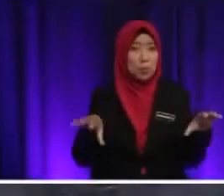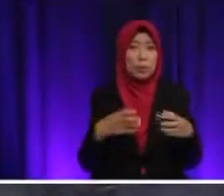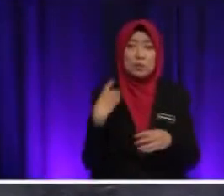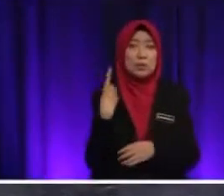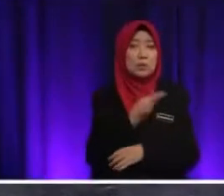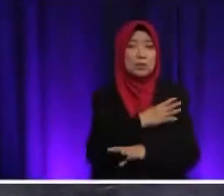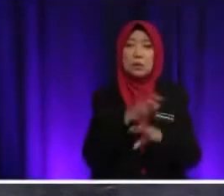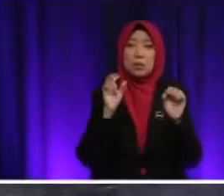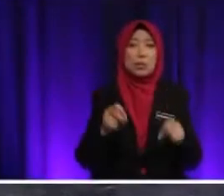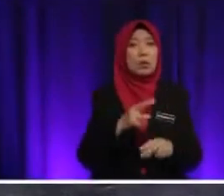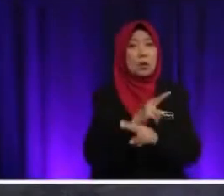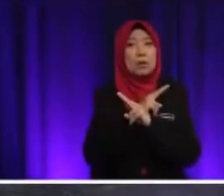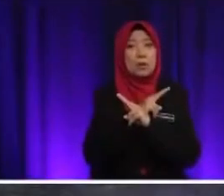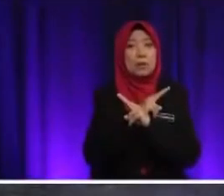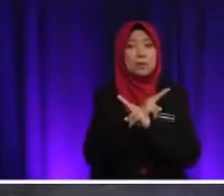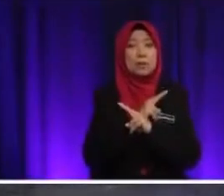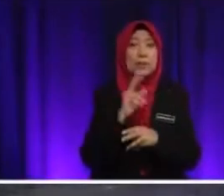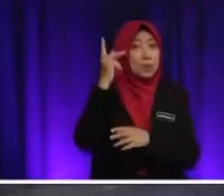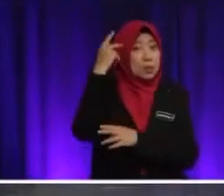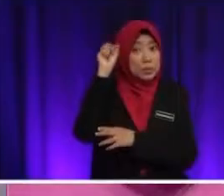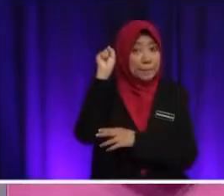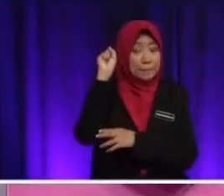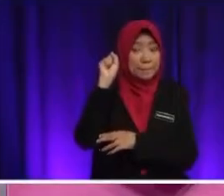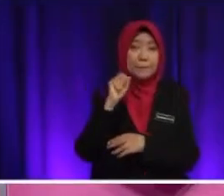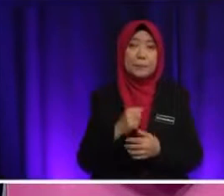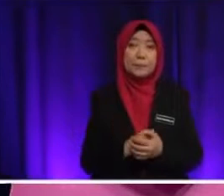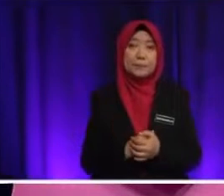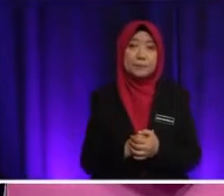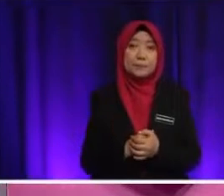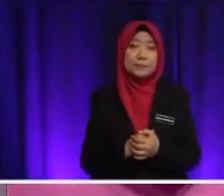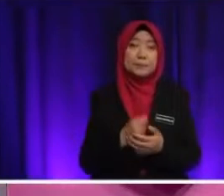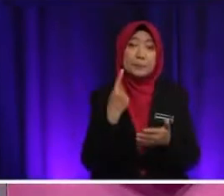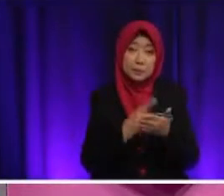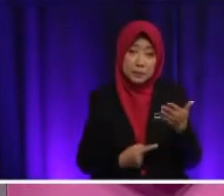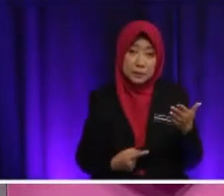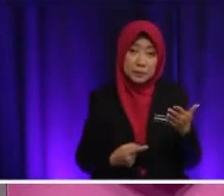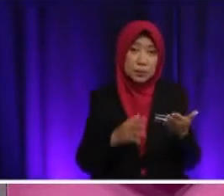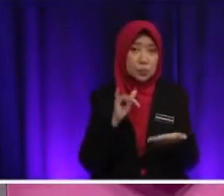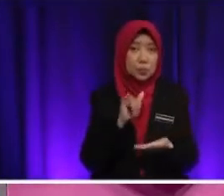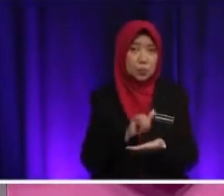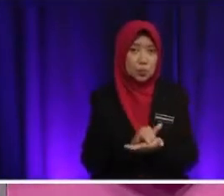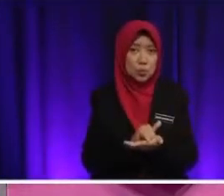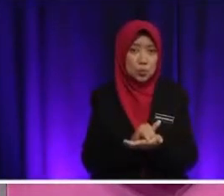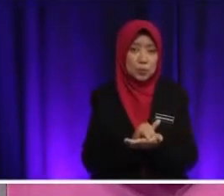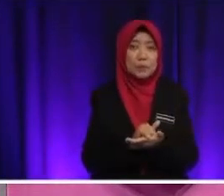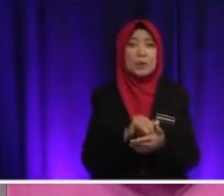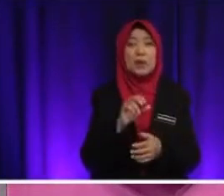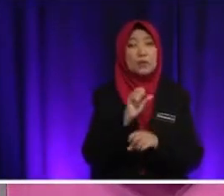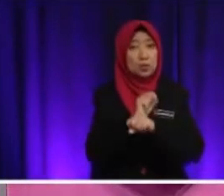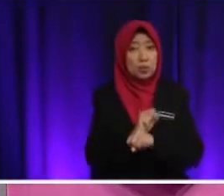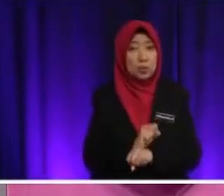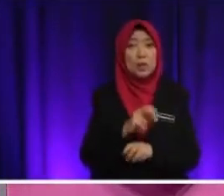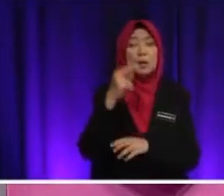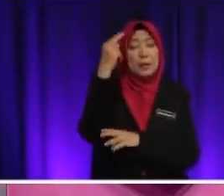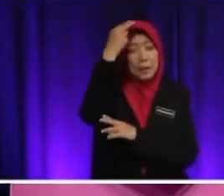ini konsep sunnatullah. Apa itu sunnatullah? Kita dah sebut sunnatullah, sunnah-sunnah Nabi kita tahu. Betul. Sunnah manusia kita